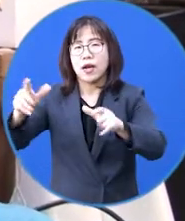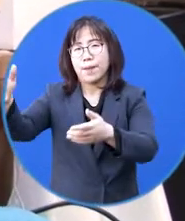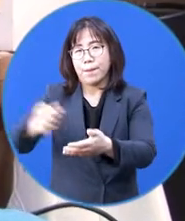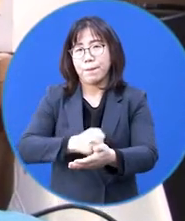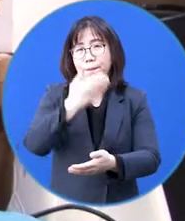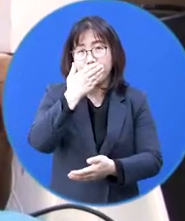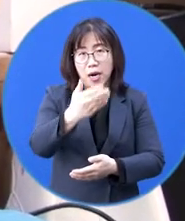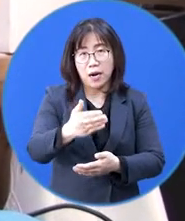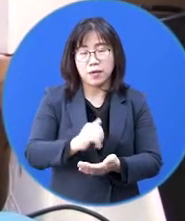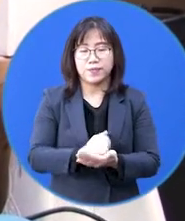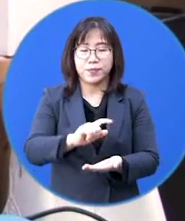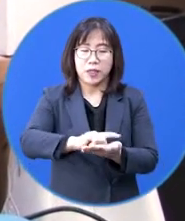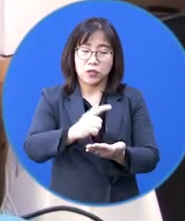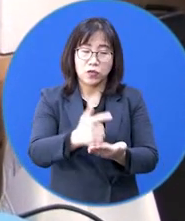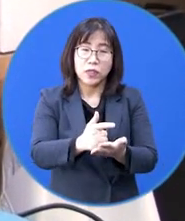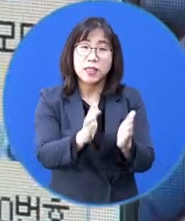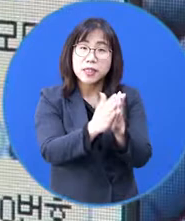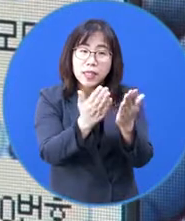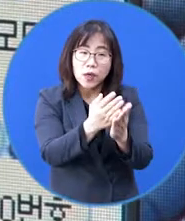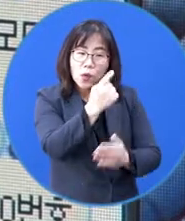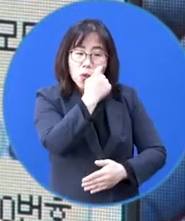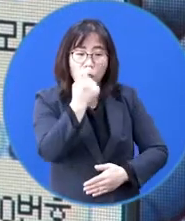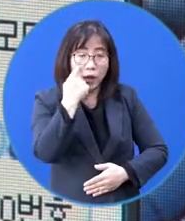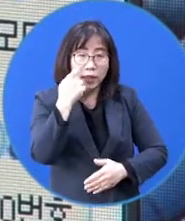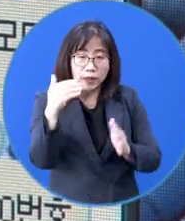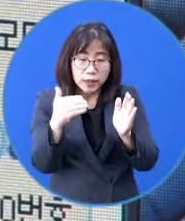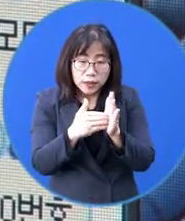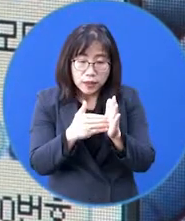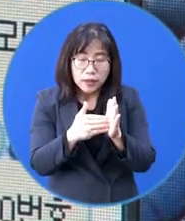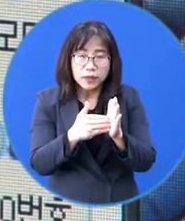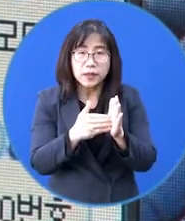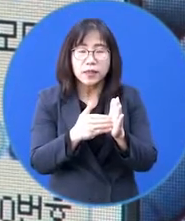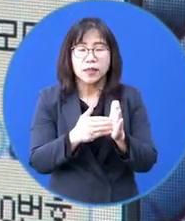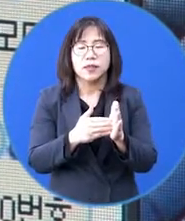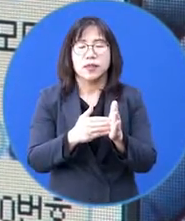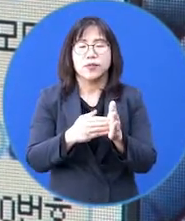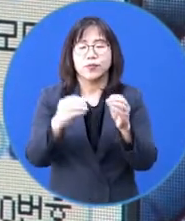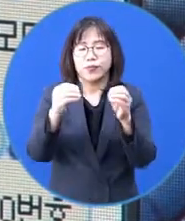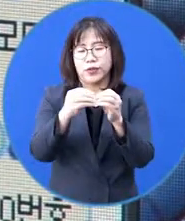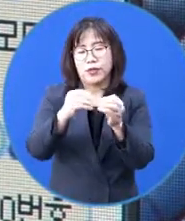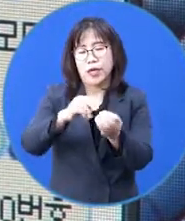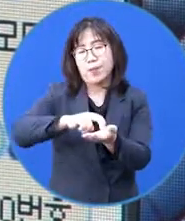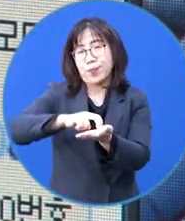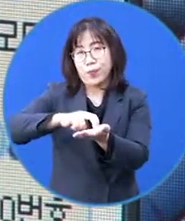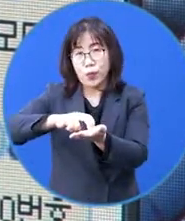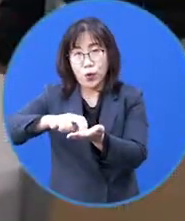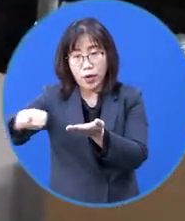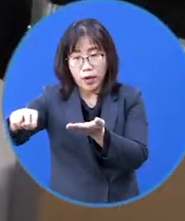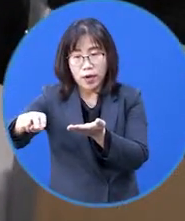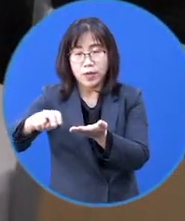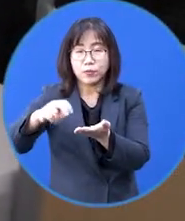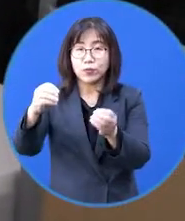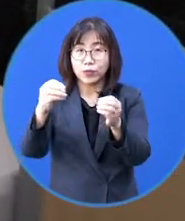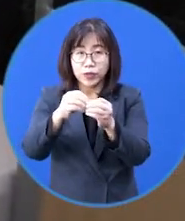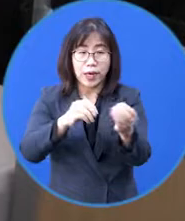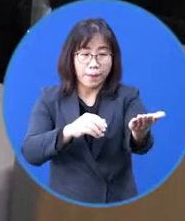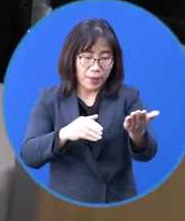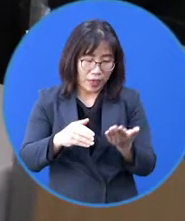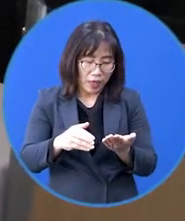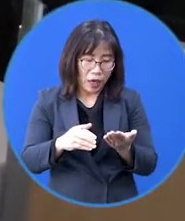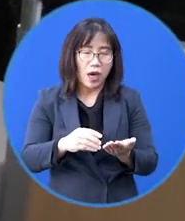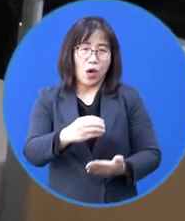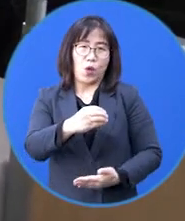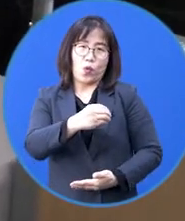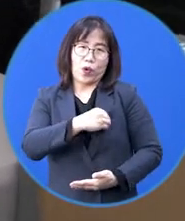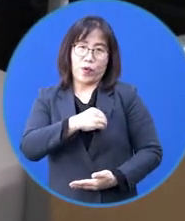있습니다. 강서구는 신청 도서를 확인한 후 대출 확정 문자를 신청인에게 발송하며, 신청인은